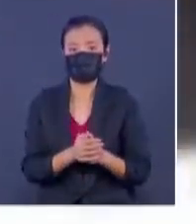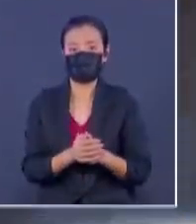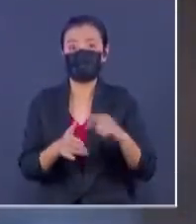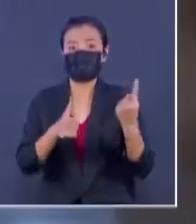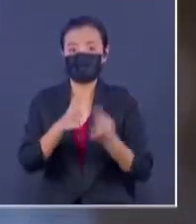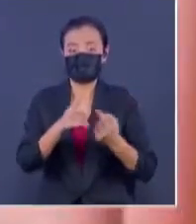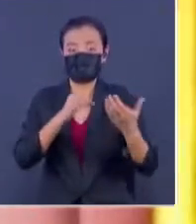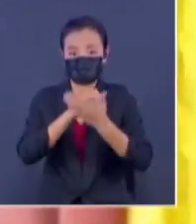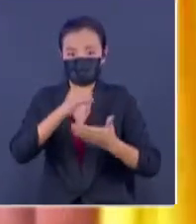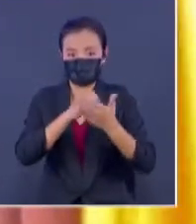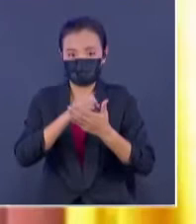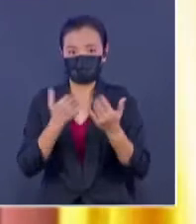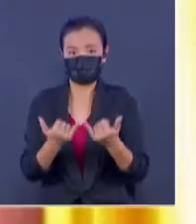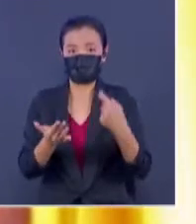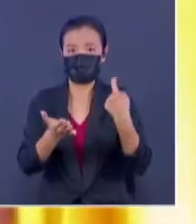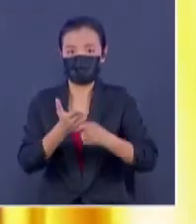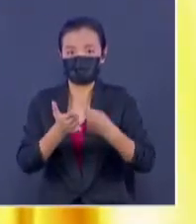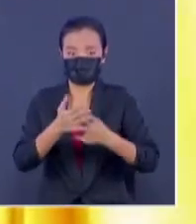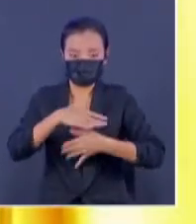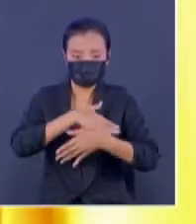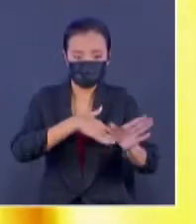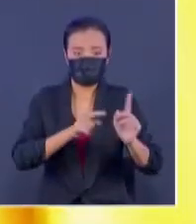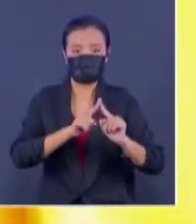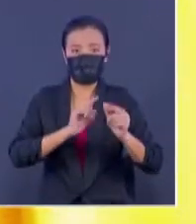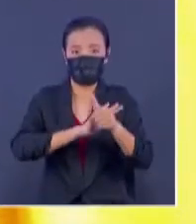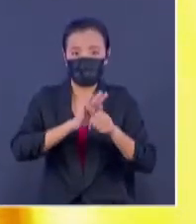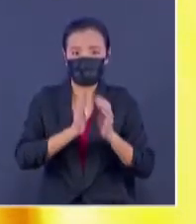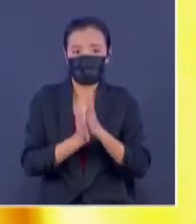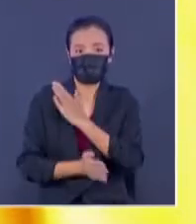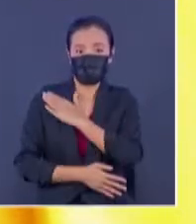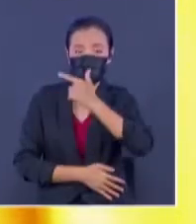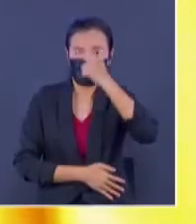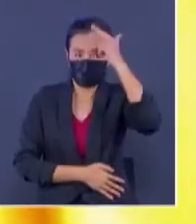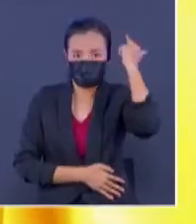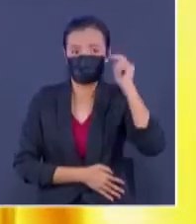าคดียาเสพติดที่อยู่ระหว่างการประกันตัวแต่ได้หลบหนีมาบวชที่สำนักสงฆ์แห่